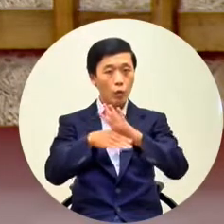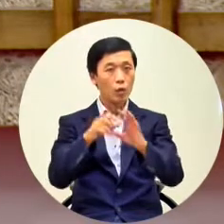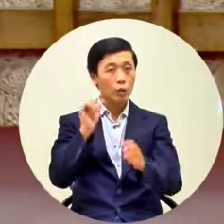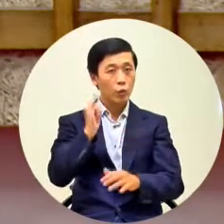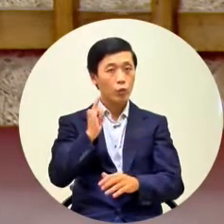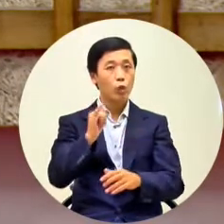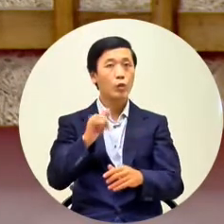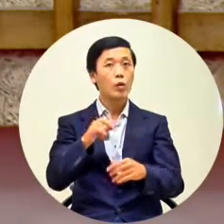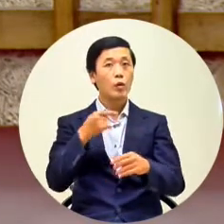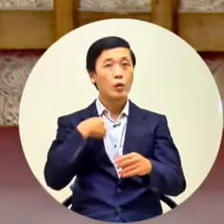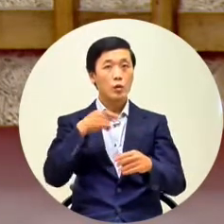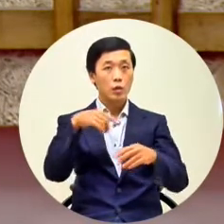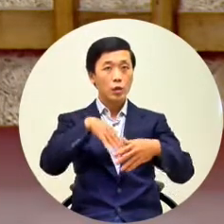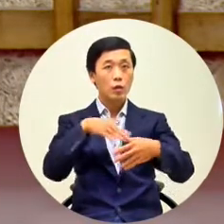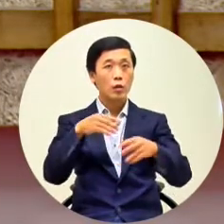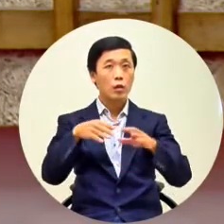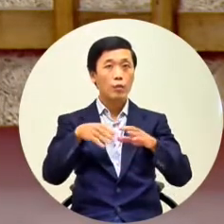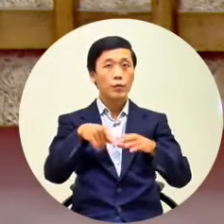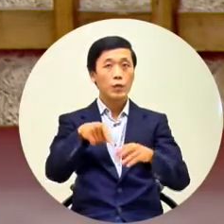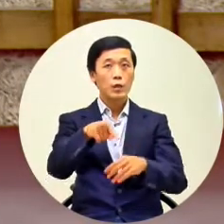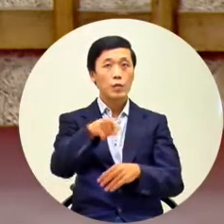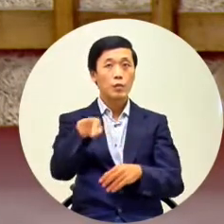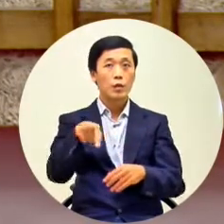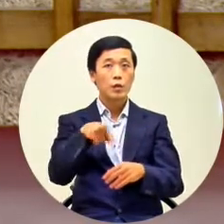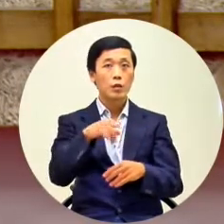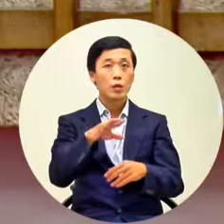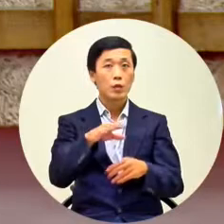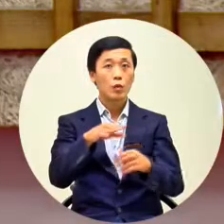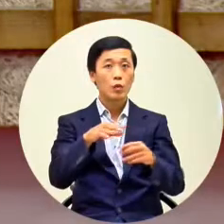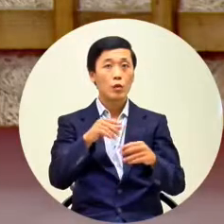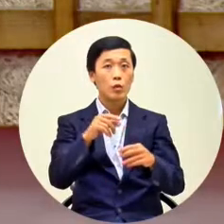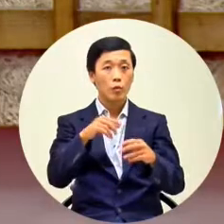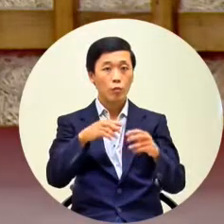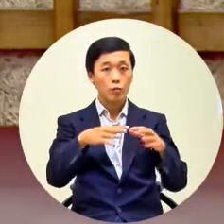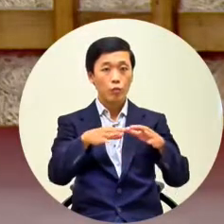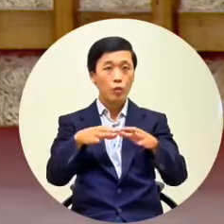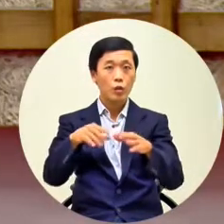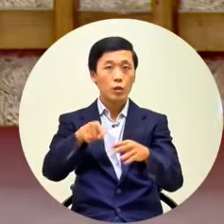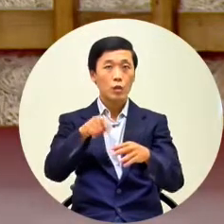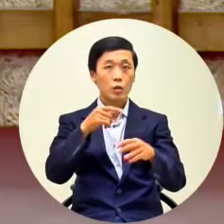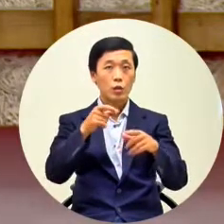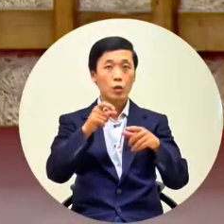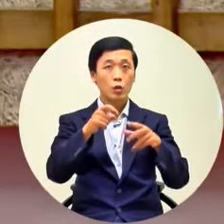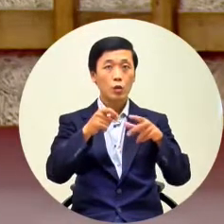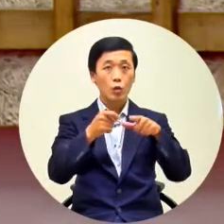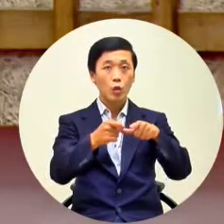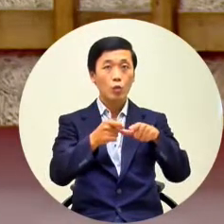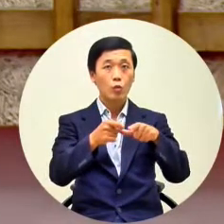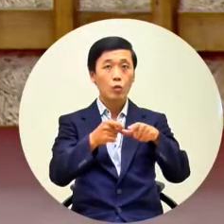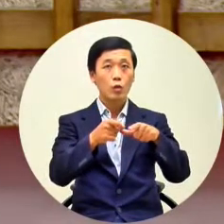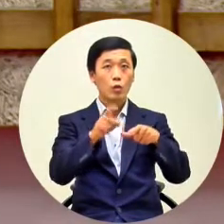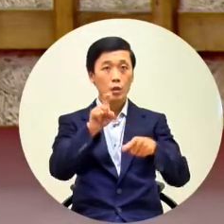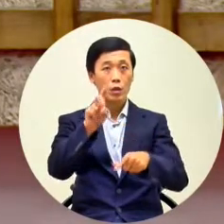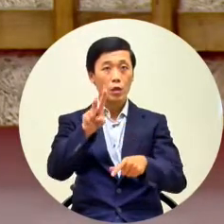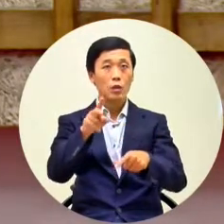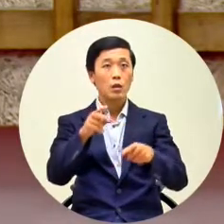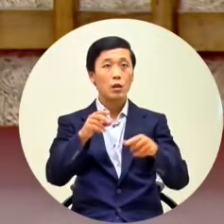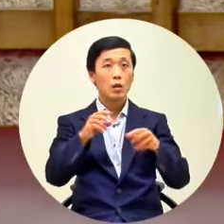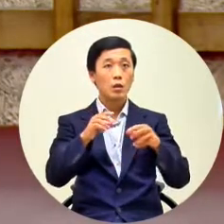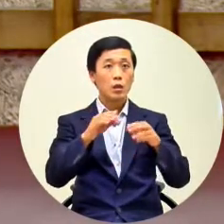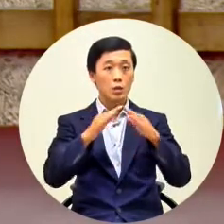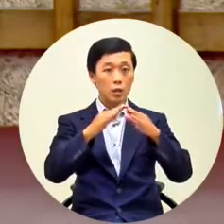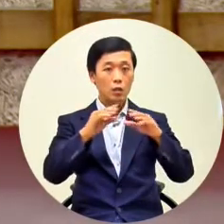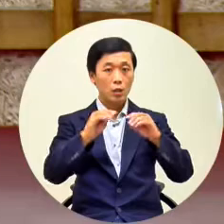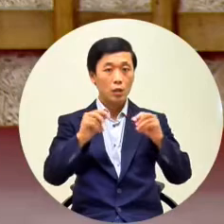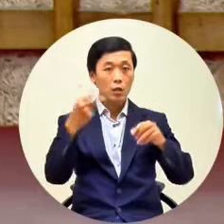口运输货柜特色的这个部分已经逐步成型。这是在公十二，因为市地重划关系，有这